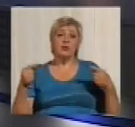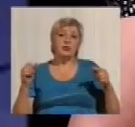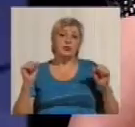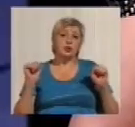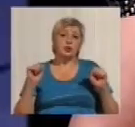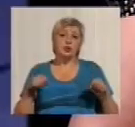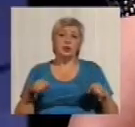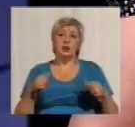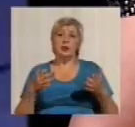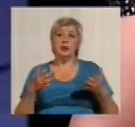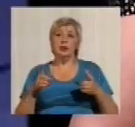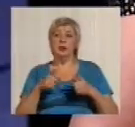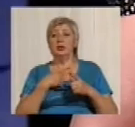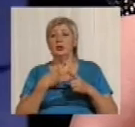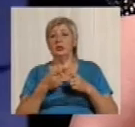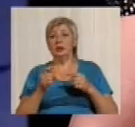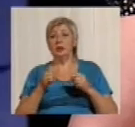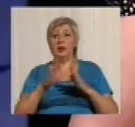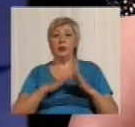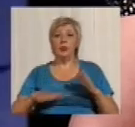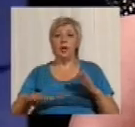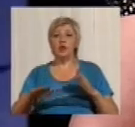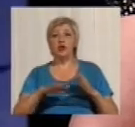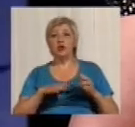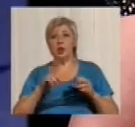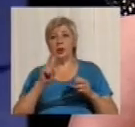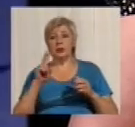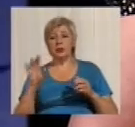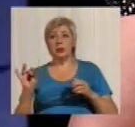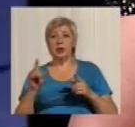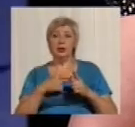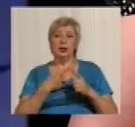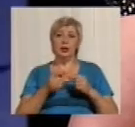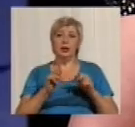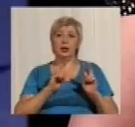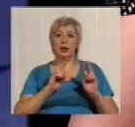всевозможные или площадки, или какие-то